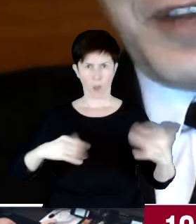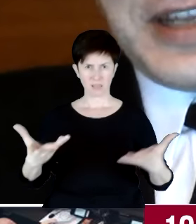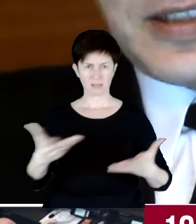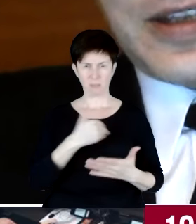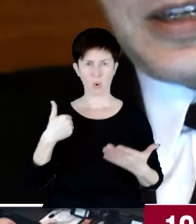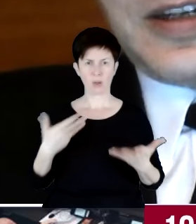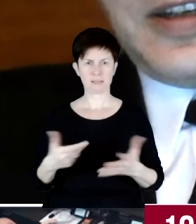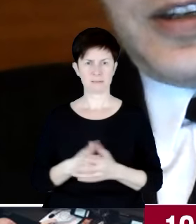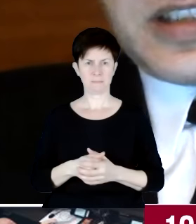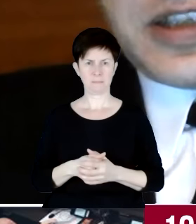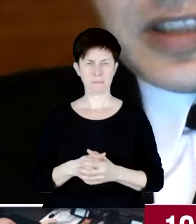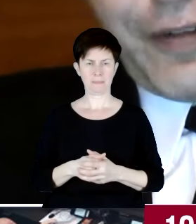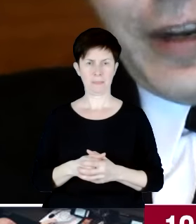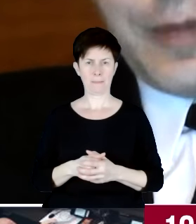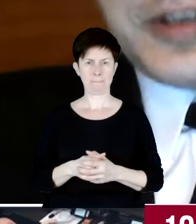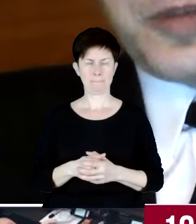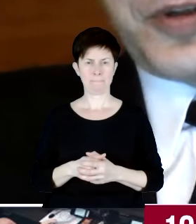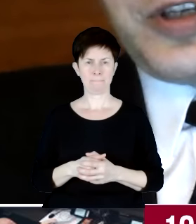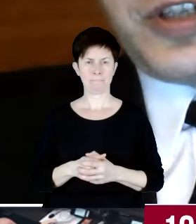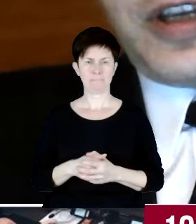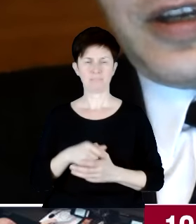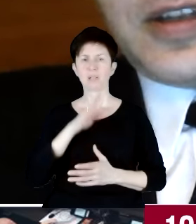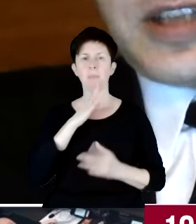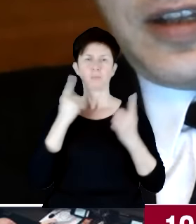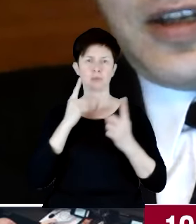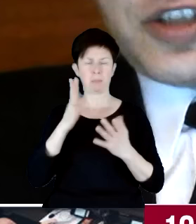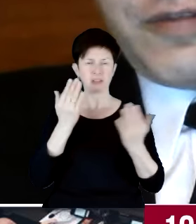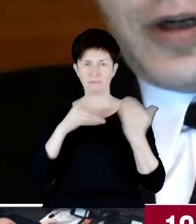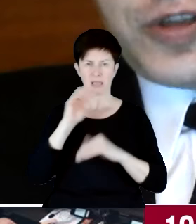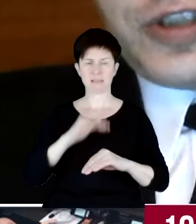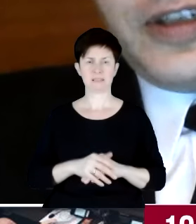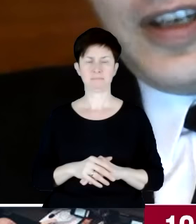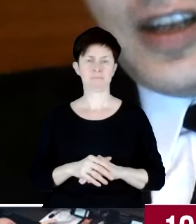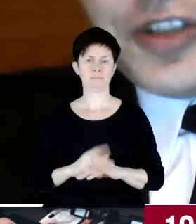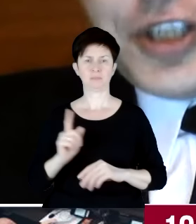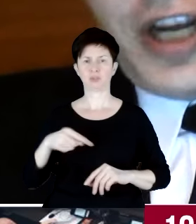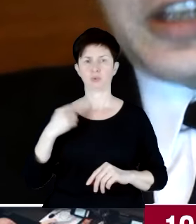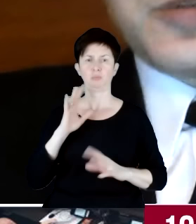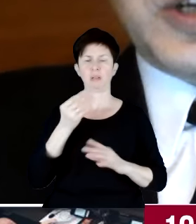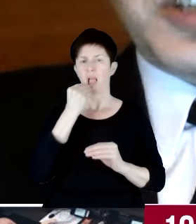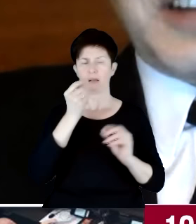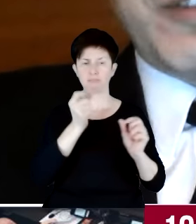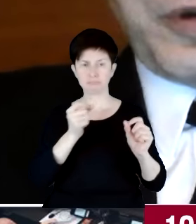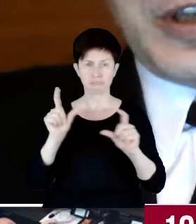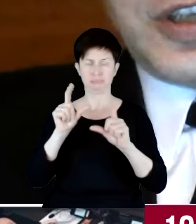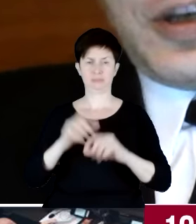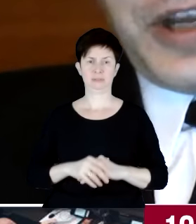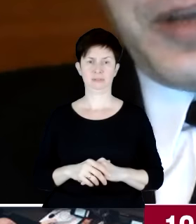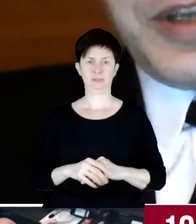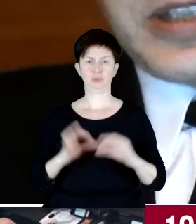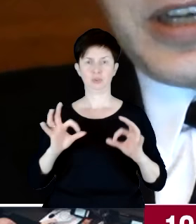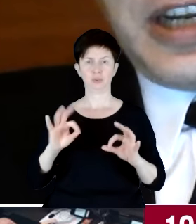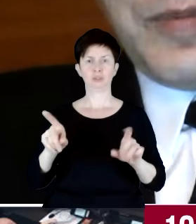sprawdzam będzie więcej, tak? Za chwilę będzie podniesienie cen żywności. Dzisiaj też była ciekawa